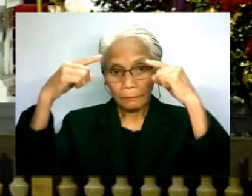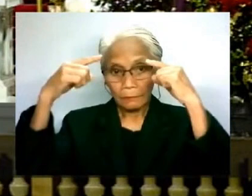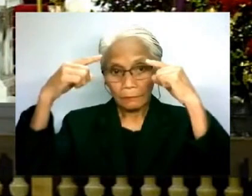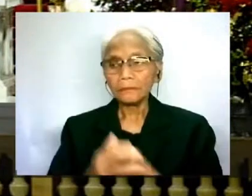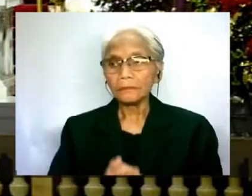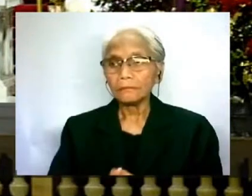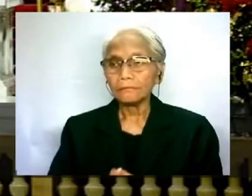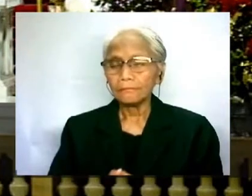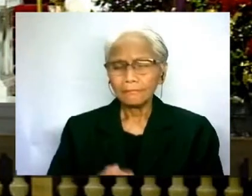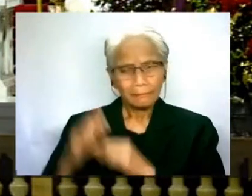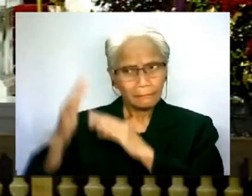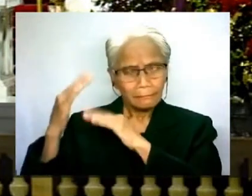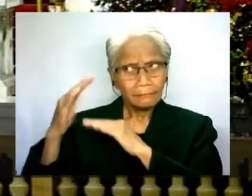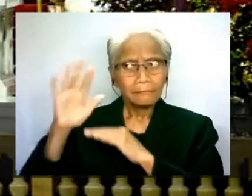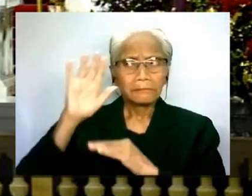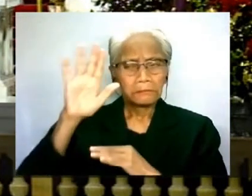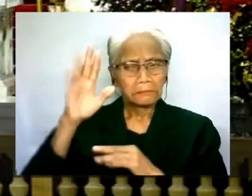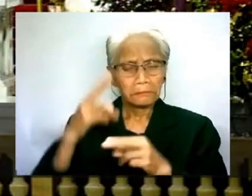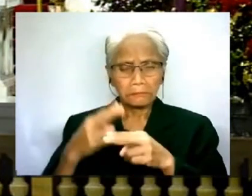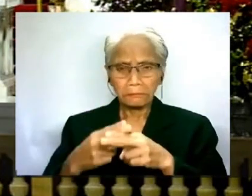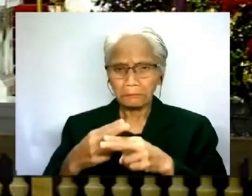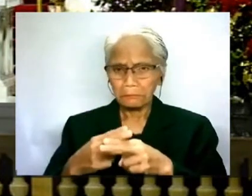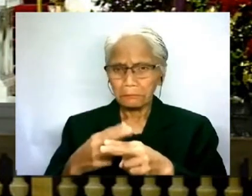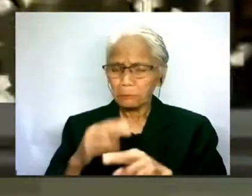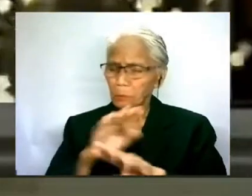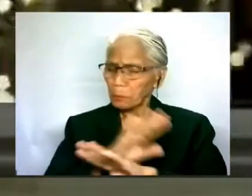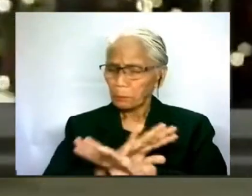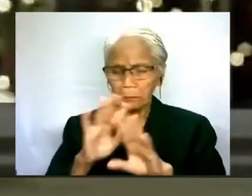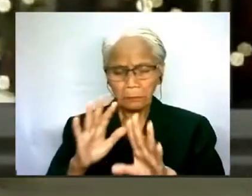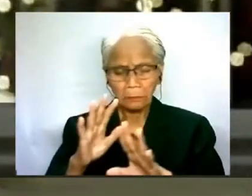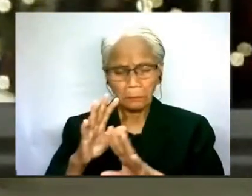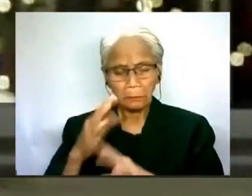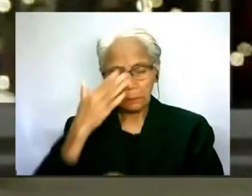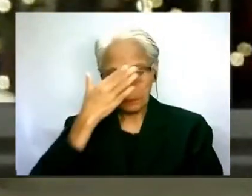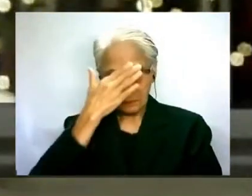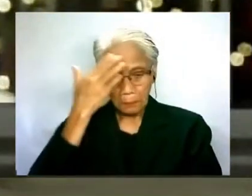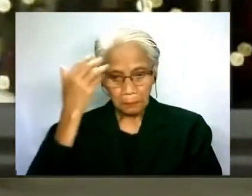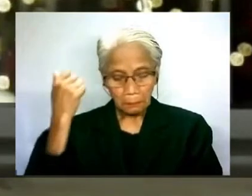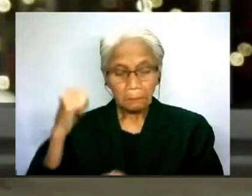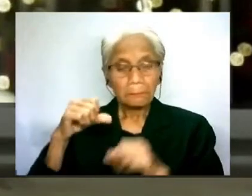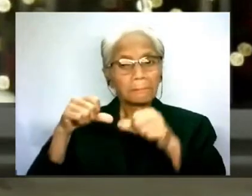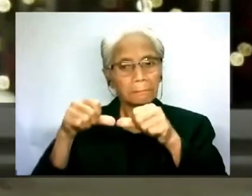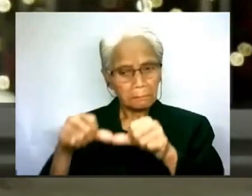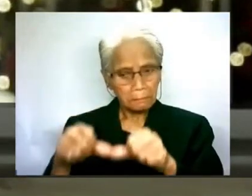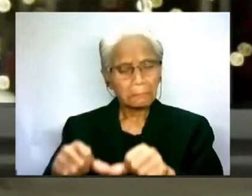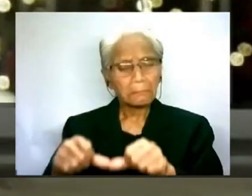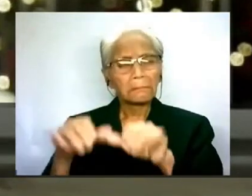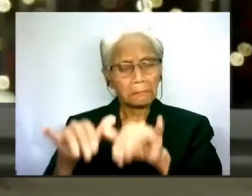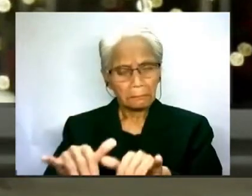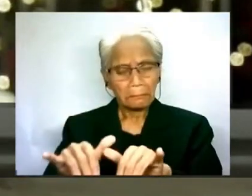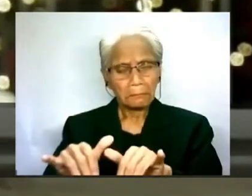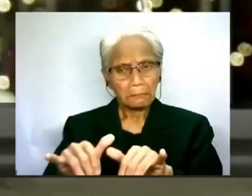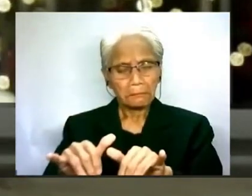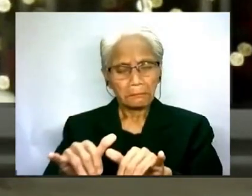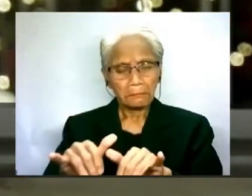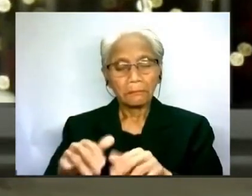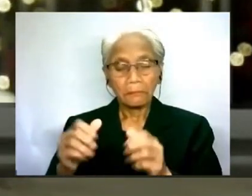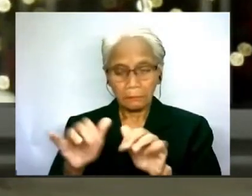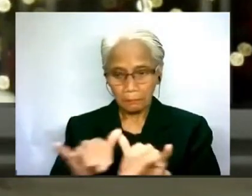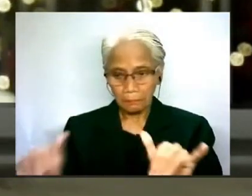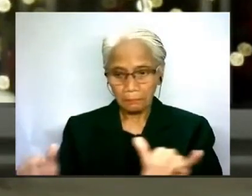kanyang ngalan ay huwag nang malimutan, manatiling laging bantog na katulad nitong